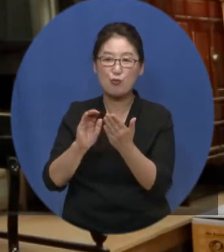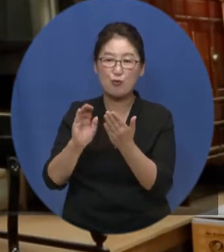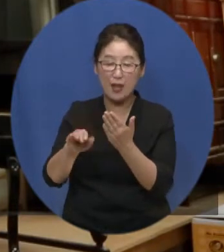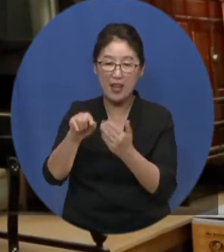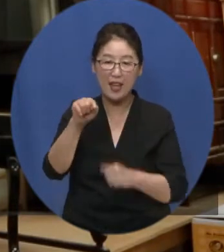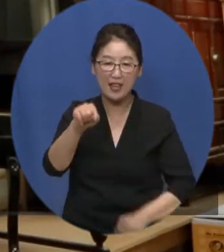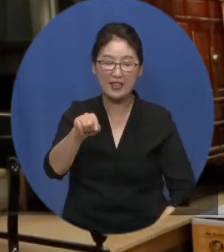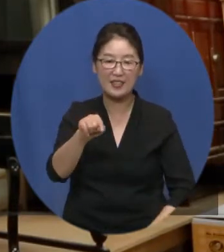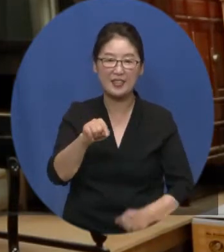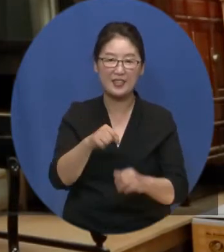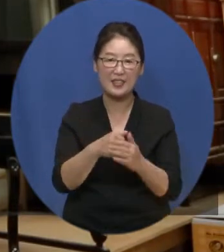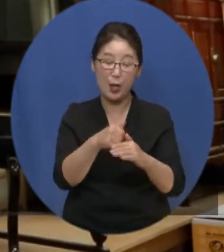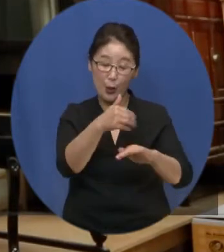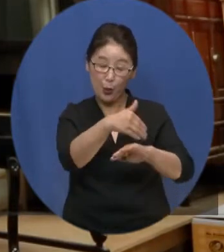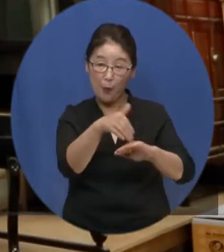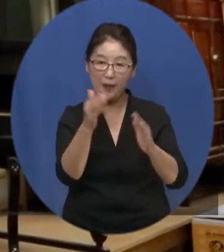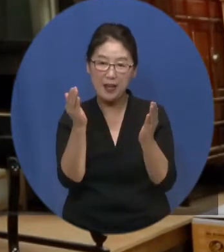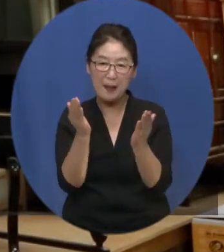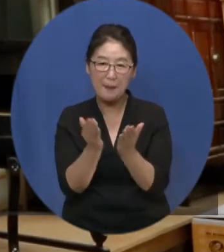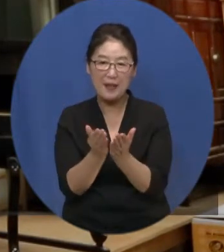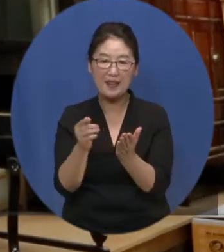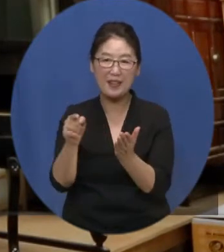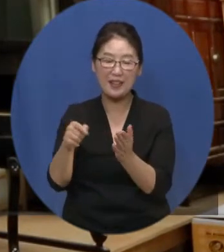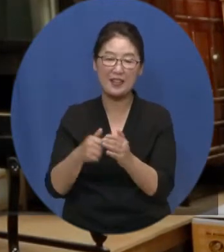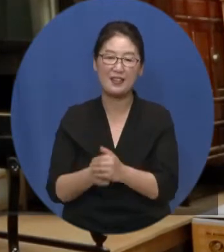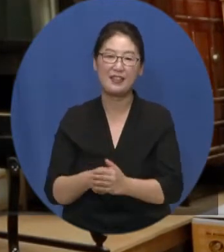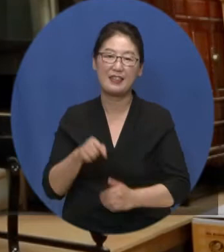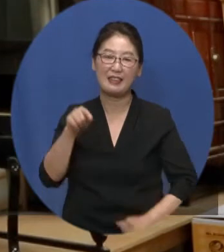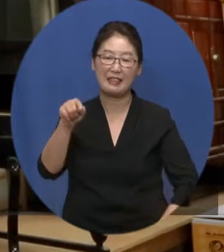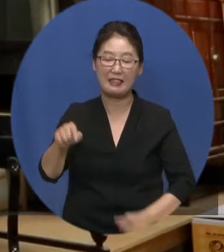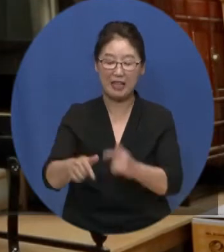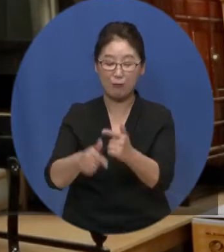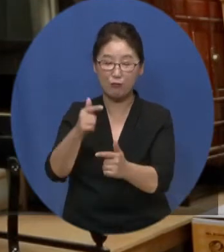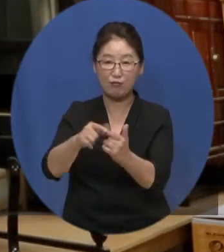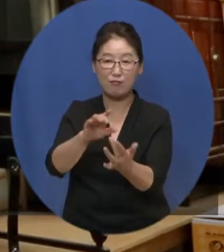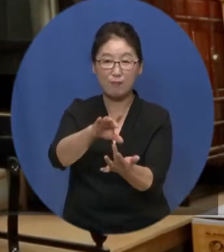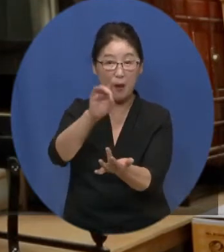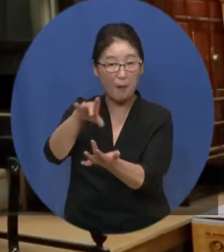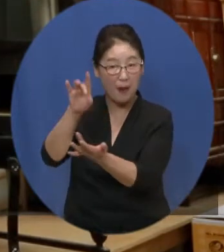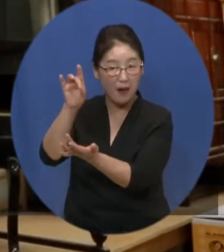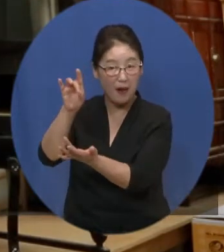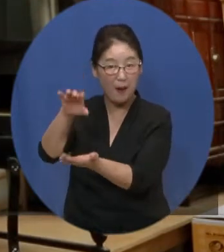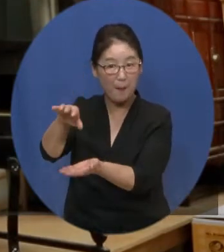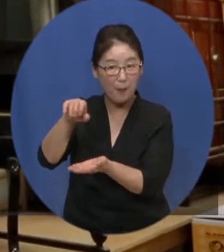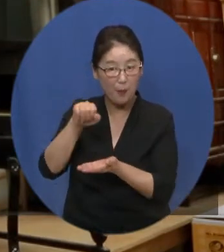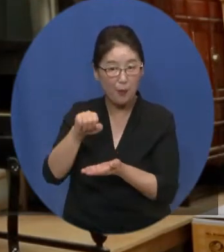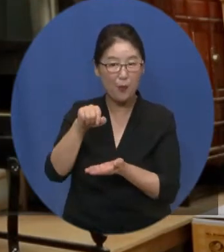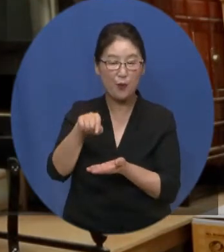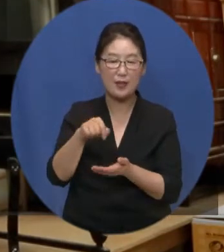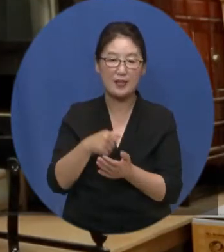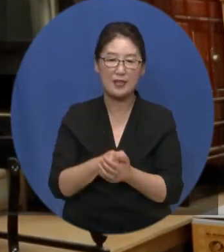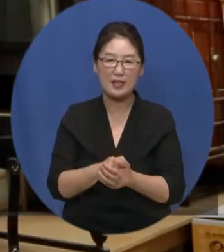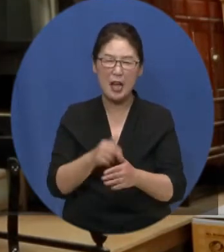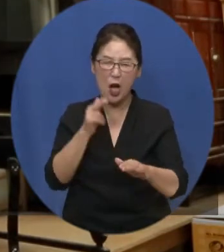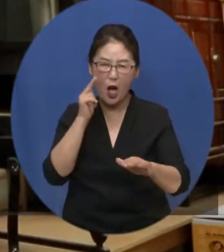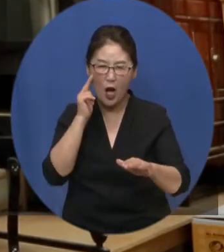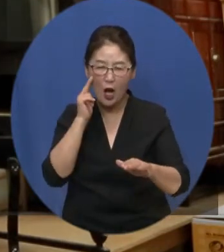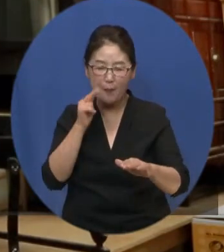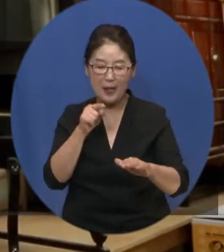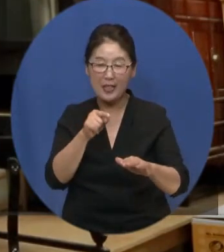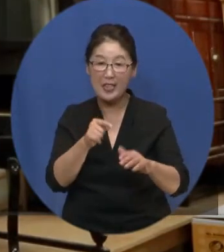맞게 끔 이제 나무를 선별해서 거친 언어를